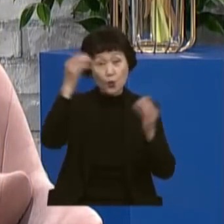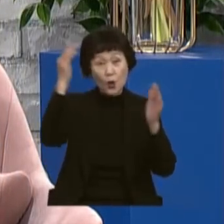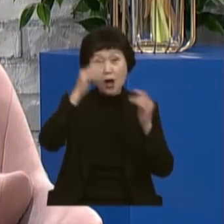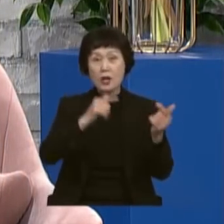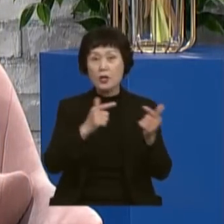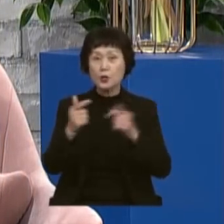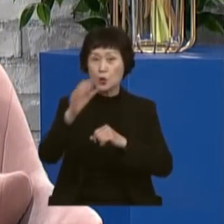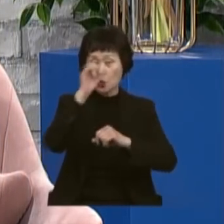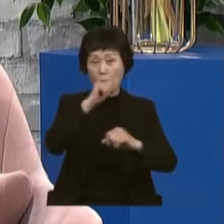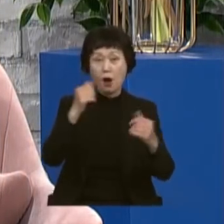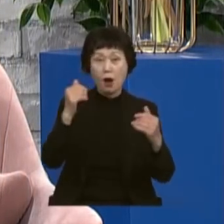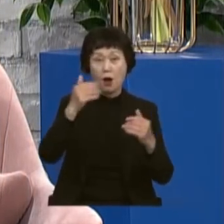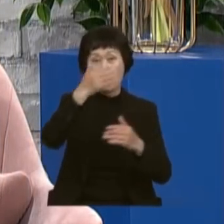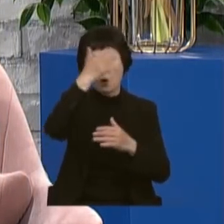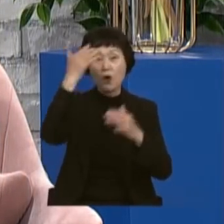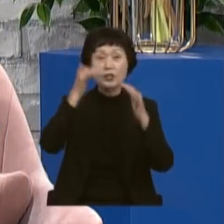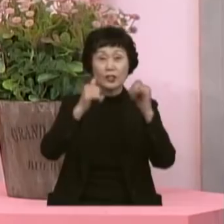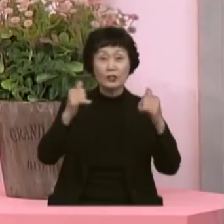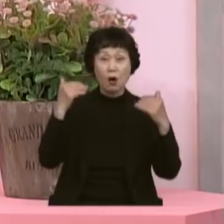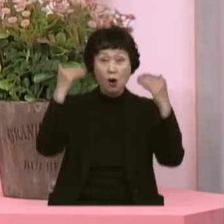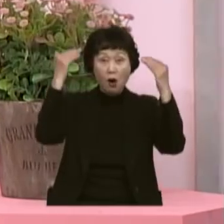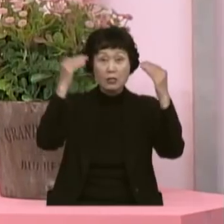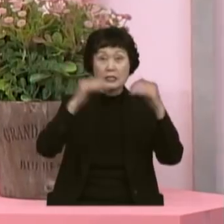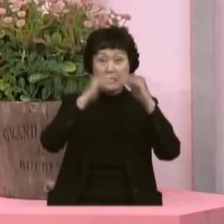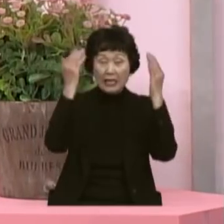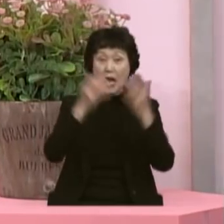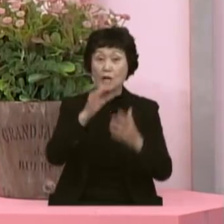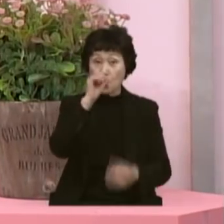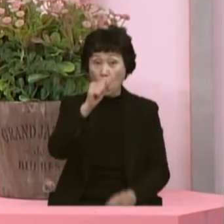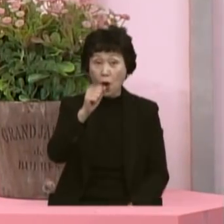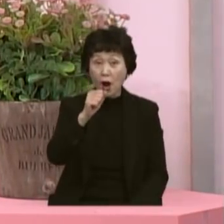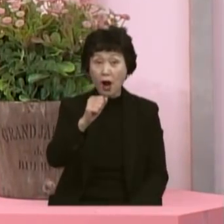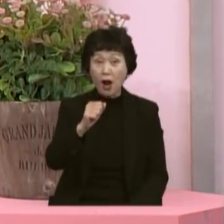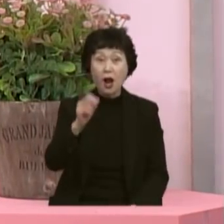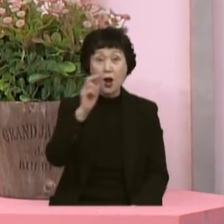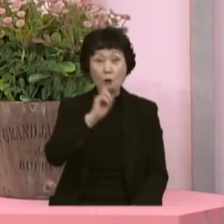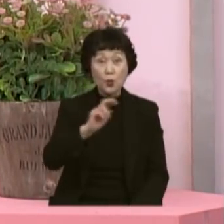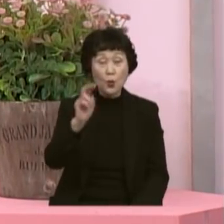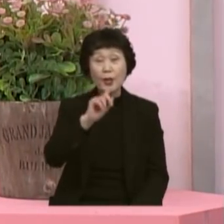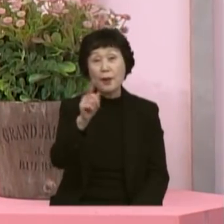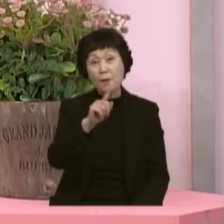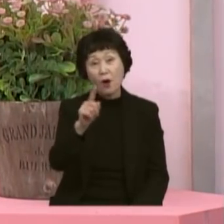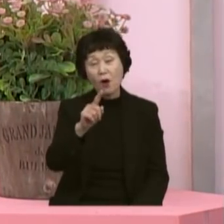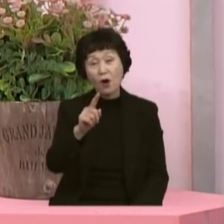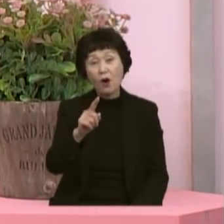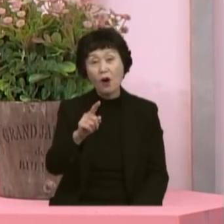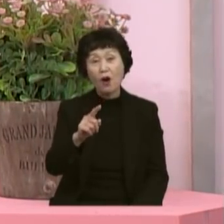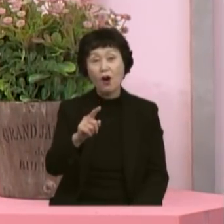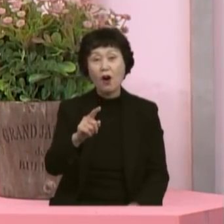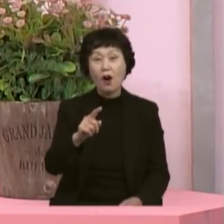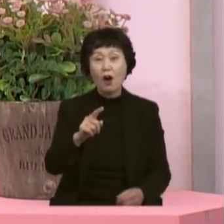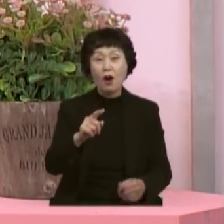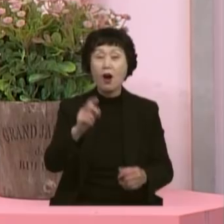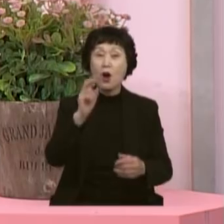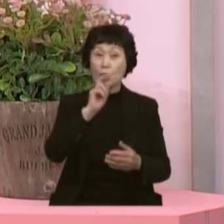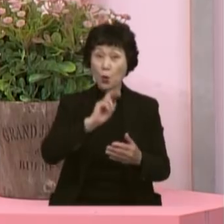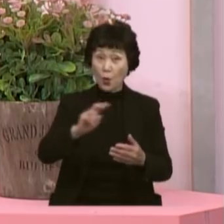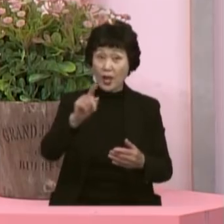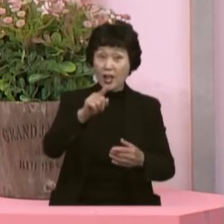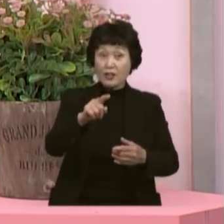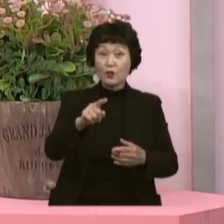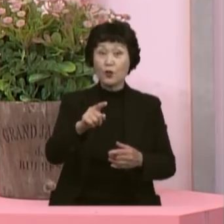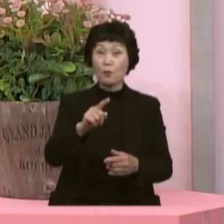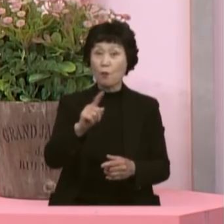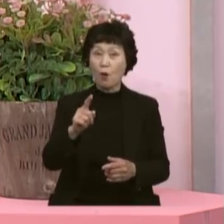청년, 어른들 뭐 다 그러니까 왜냐면 이제 음악이 소리가 클래식하고 오케스트라도 네. 그런데 그래. 음악 패턴은 굉장히 팝스럽고